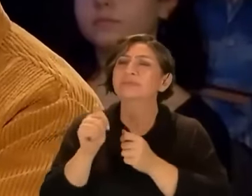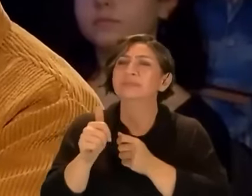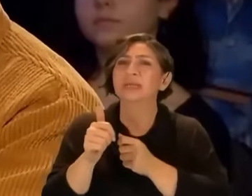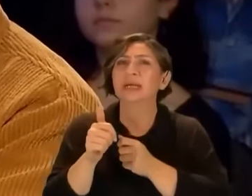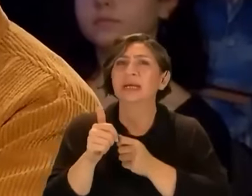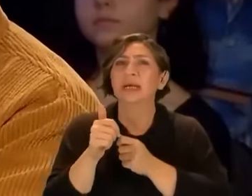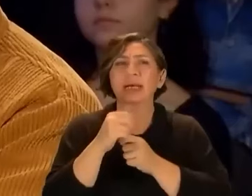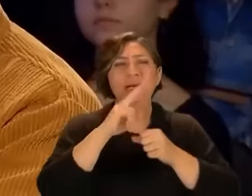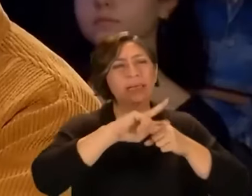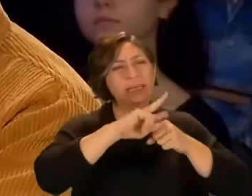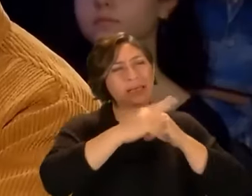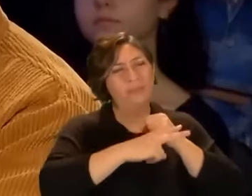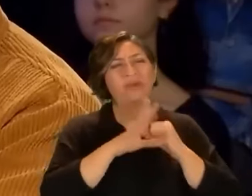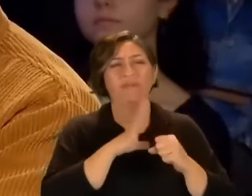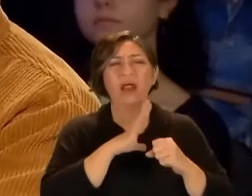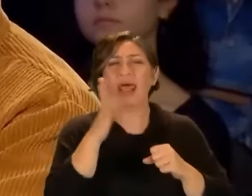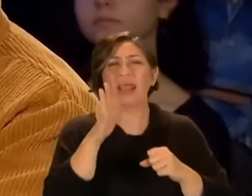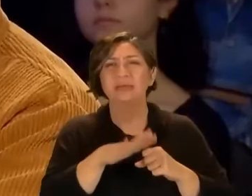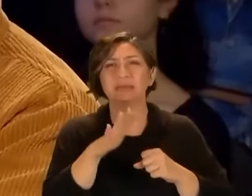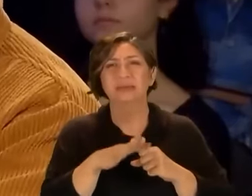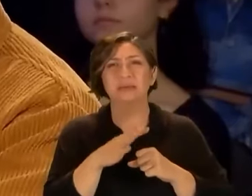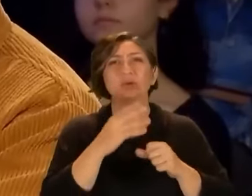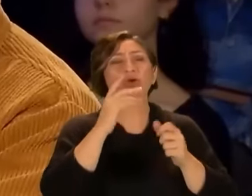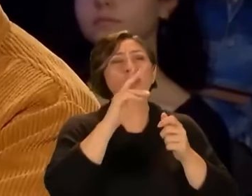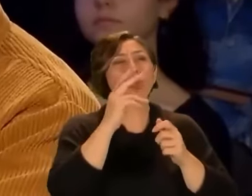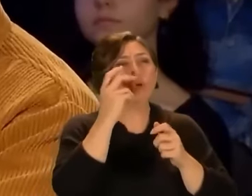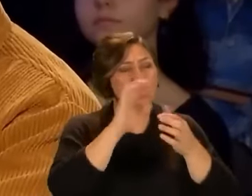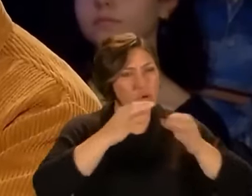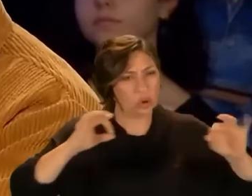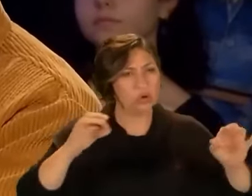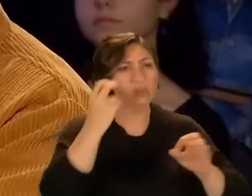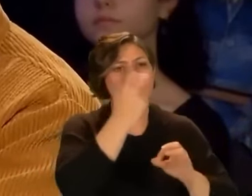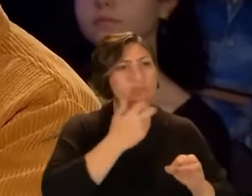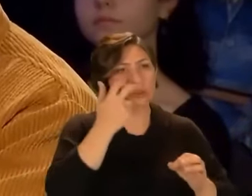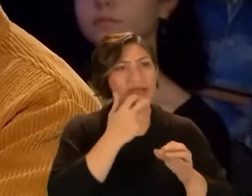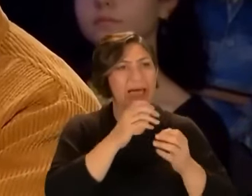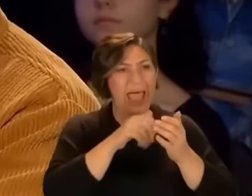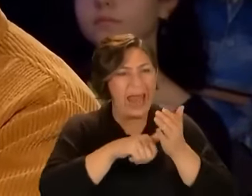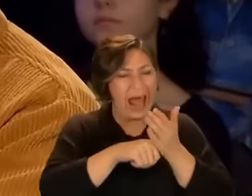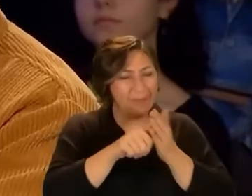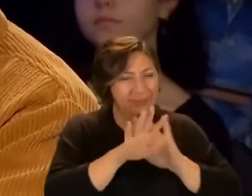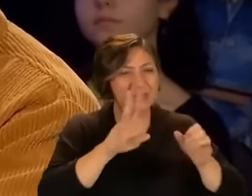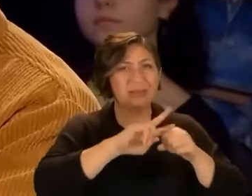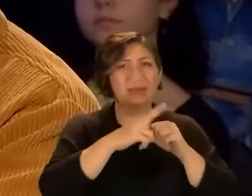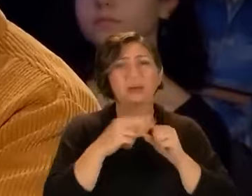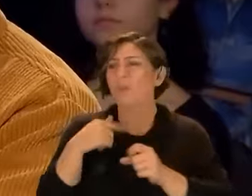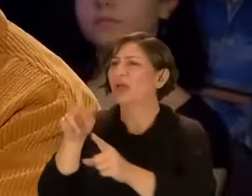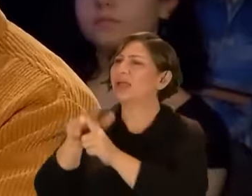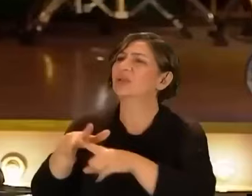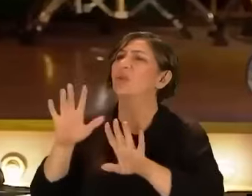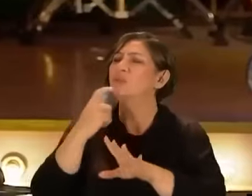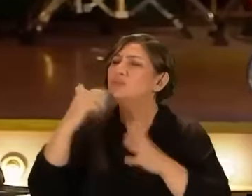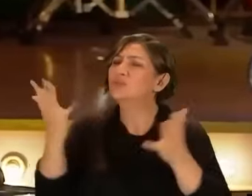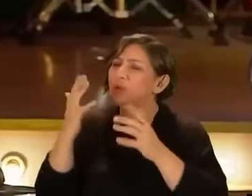Yani 2 haftası var en az. Sözü ve müziği tamamen bitmesi. Ben buna katılmıyorum. Uzun